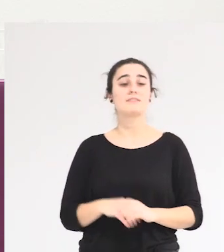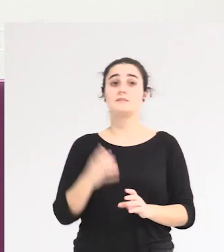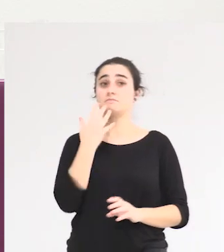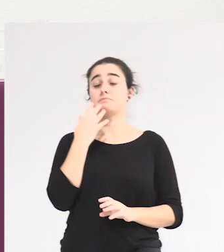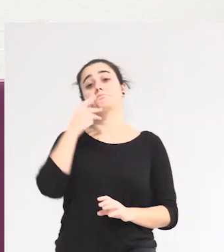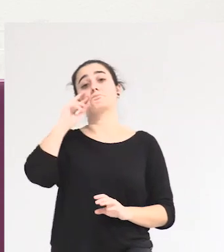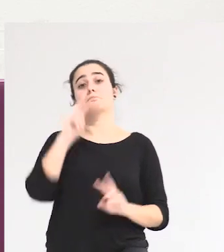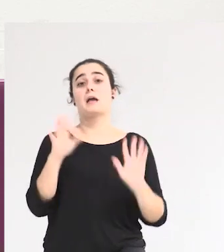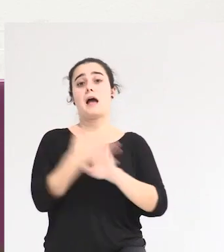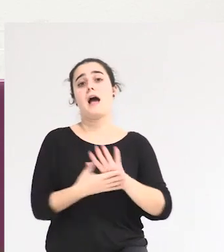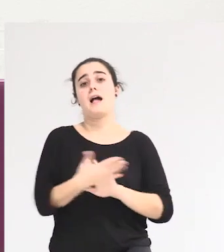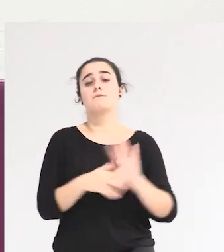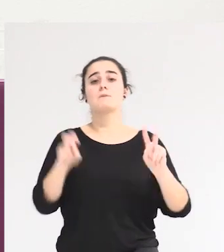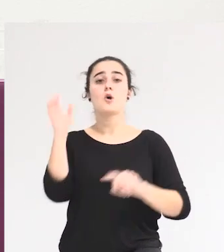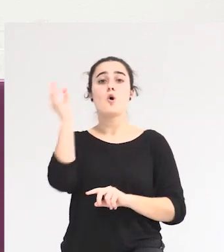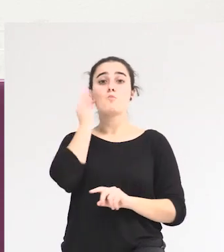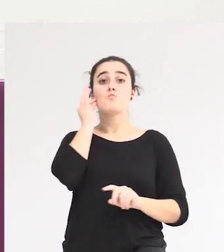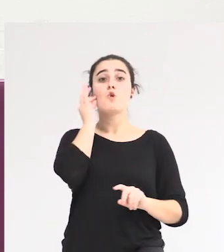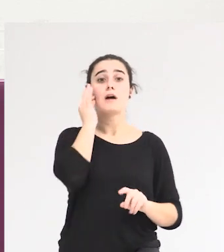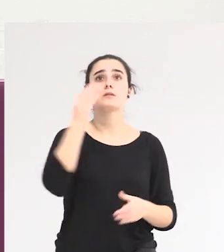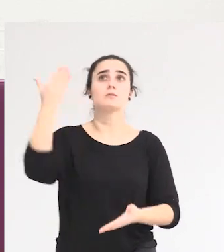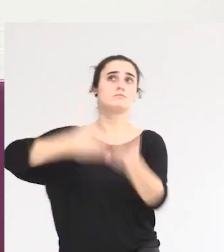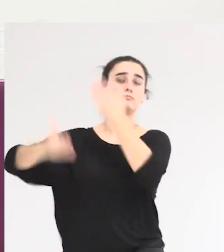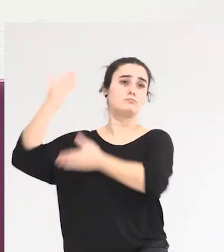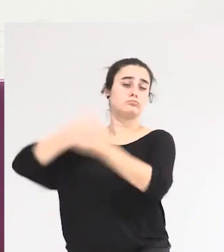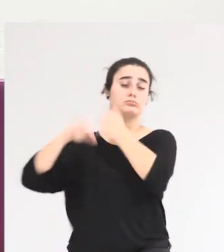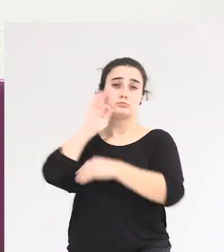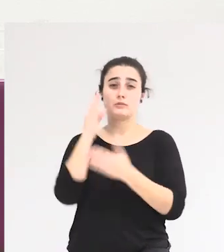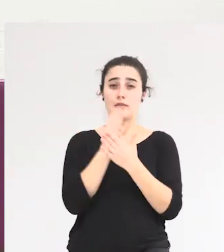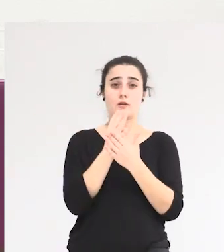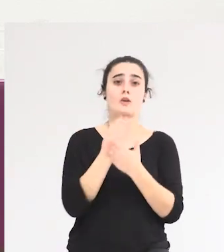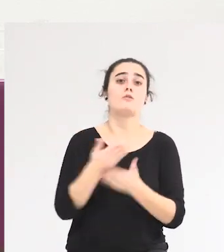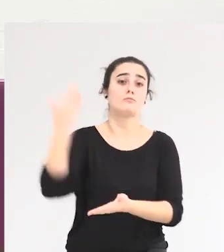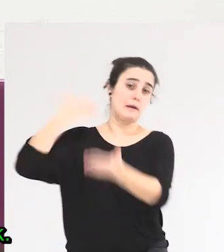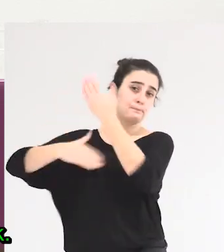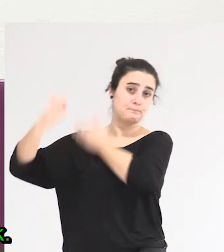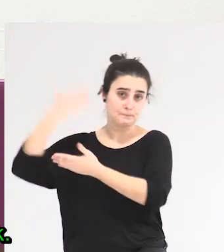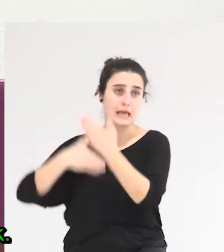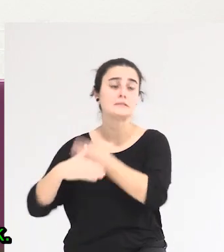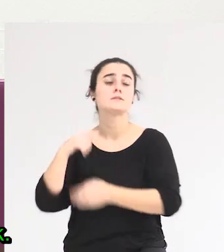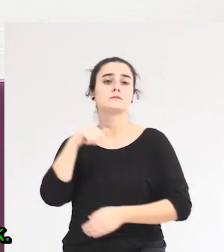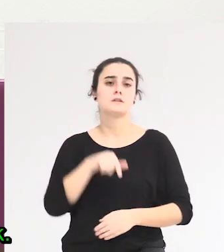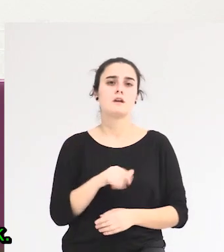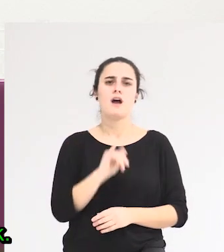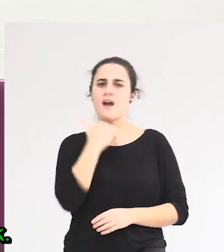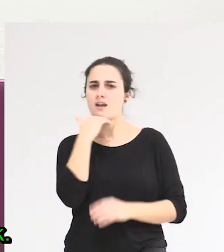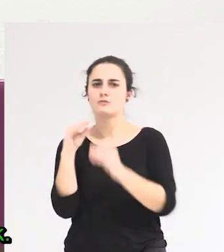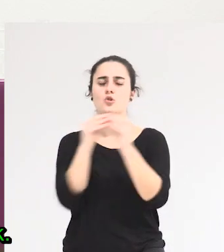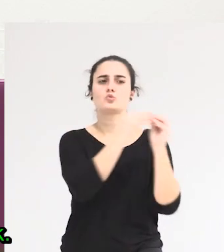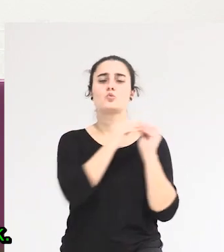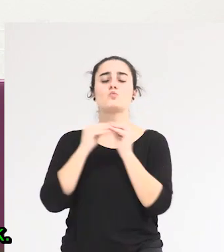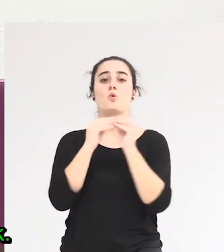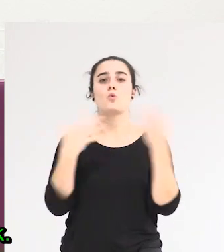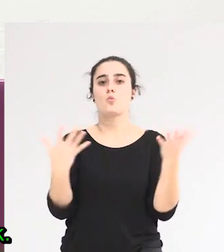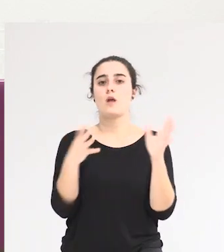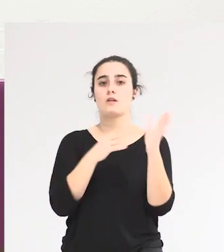begiratuta, eta hemen ja banua atzerago, ez, 19. mendea baino lehenago, badute zerbait komunean eta da lehenengo idazle